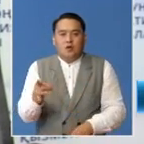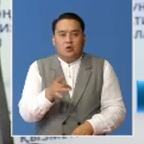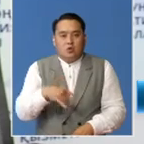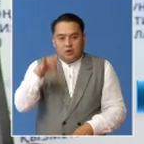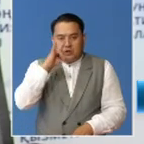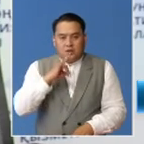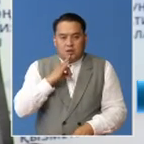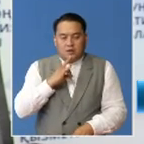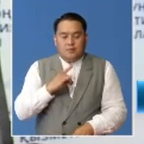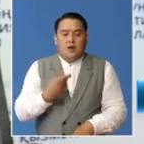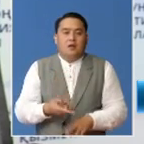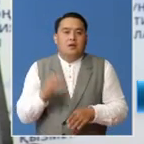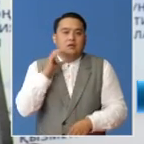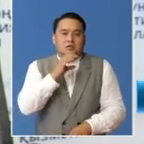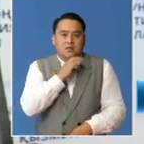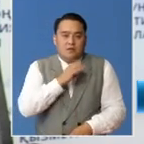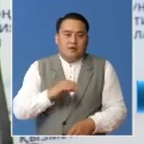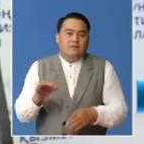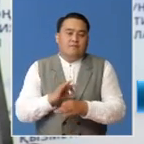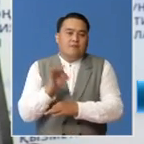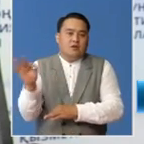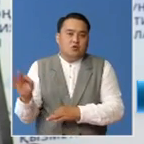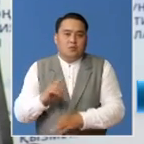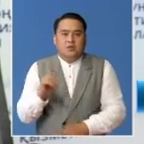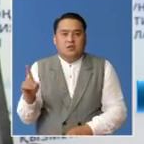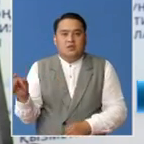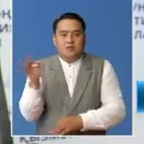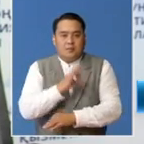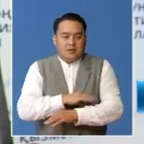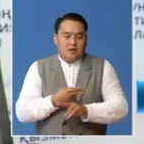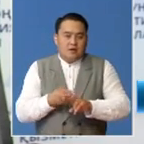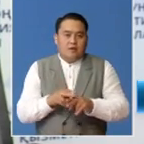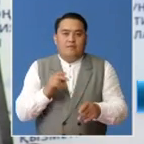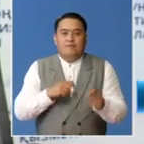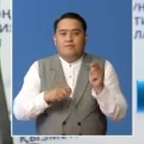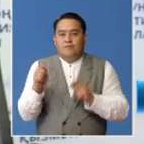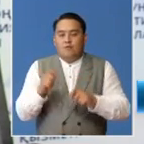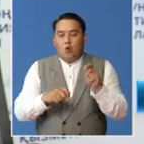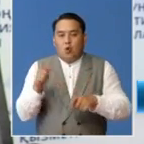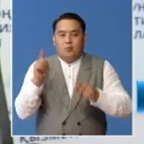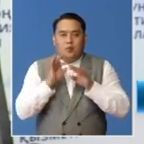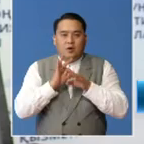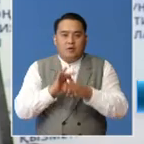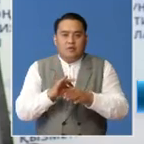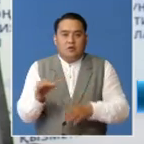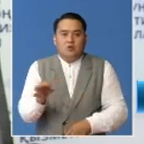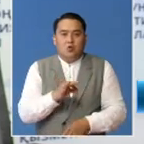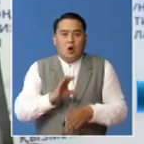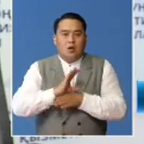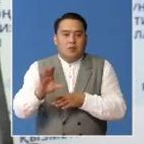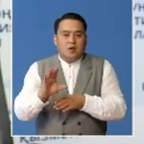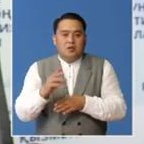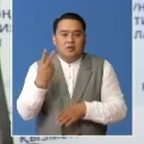регионах республики. Это на севере, востоке и западе. Республиканский форум пройдет в октябре. На него от нашей области